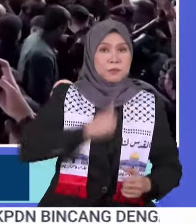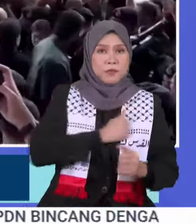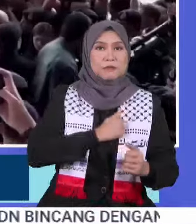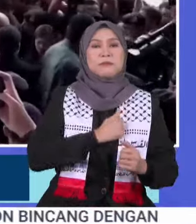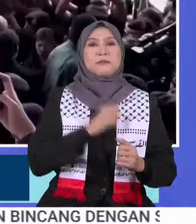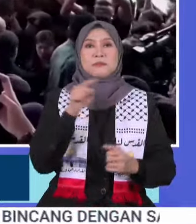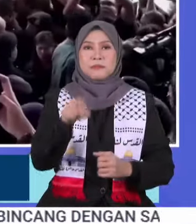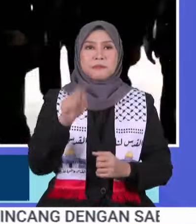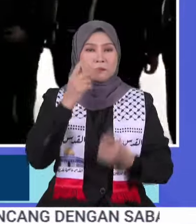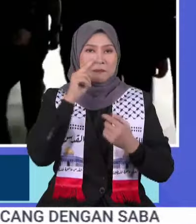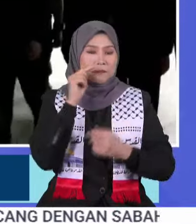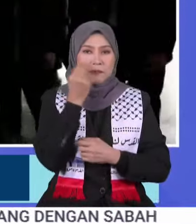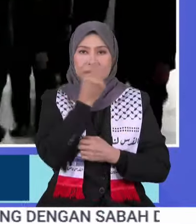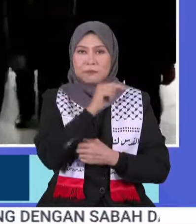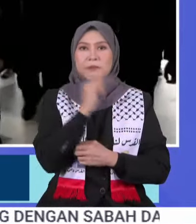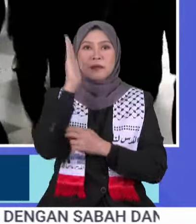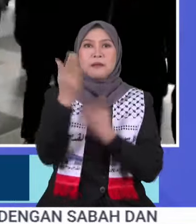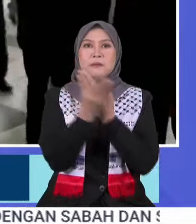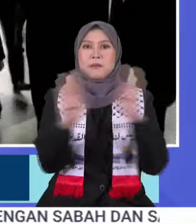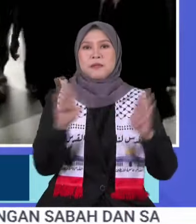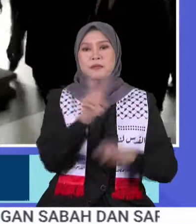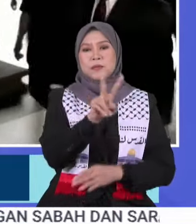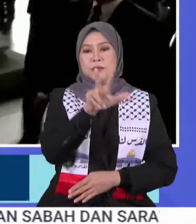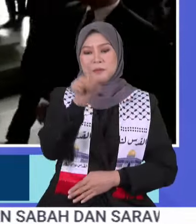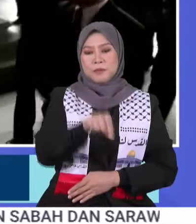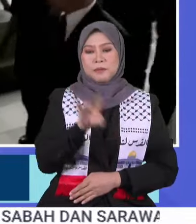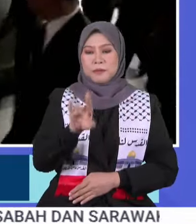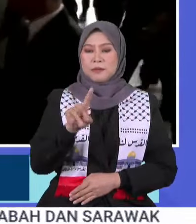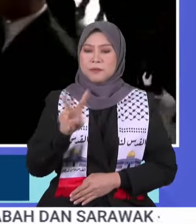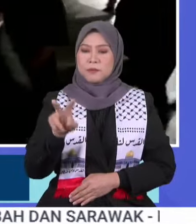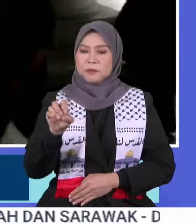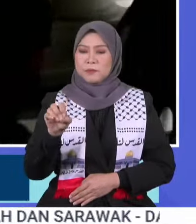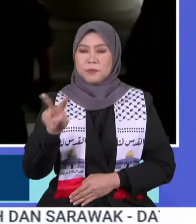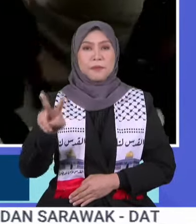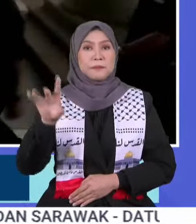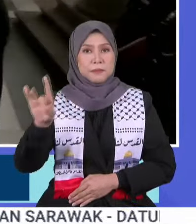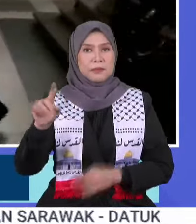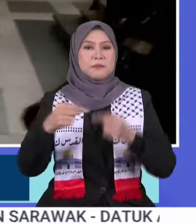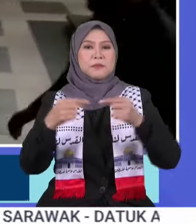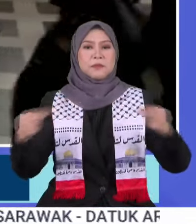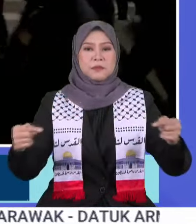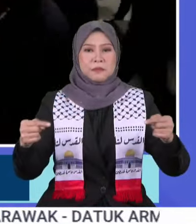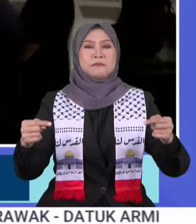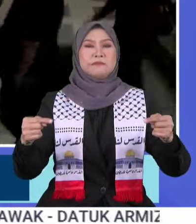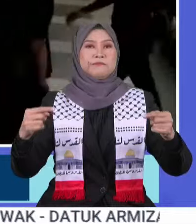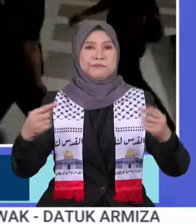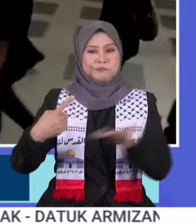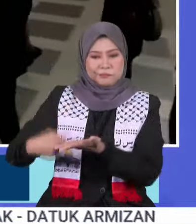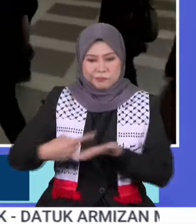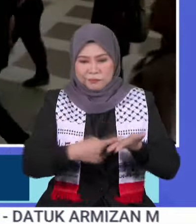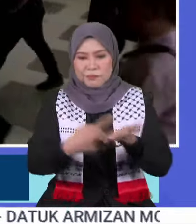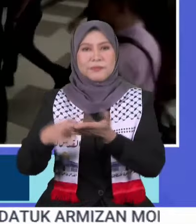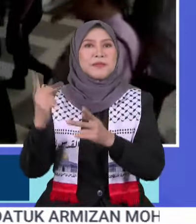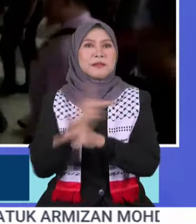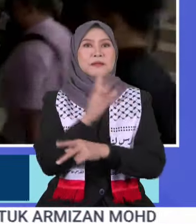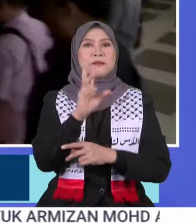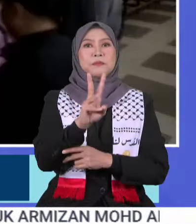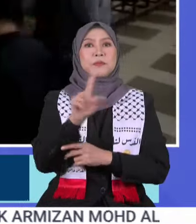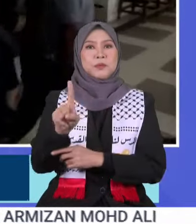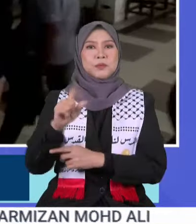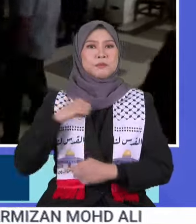Menteri itu bakal dibebaskan pada 23 Ogos 2028. Keputusan dibuat menerusi persidangan kali